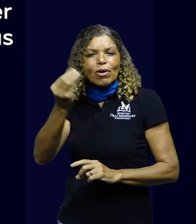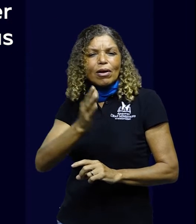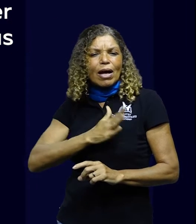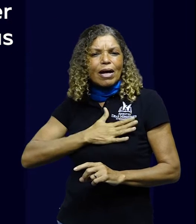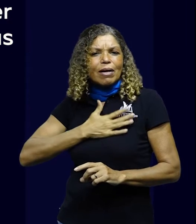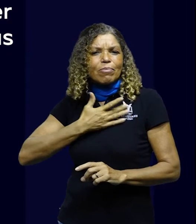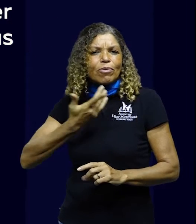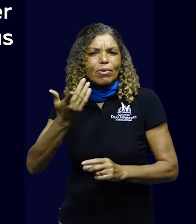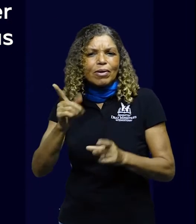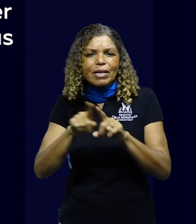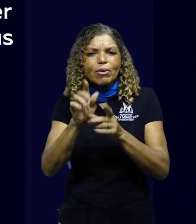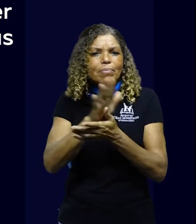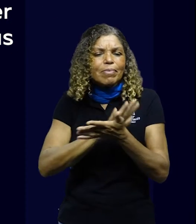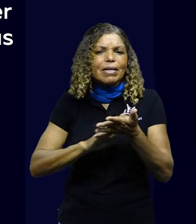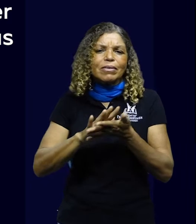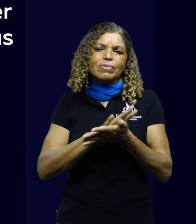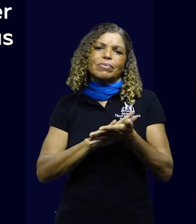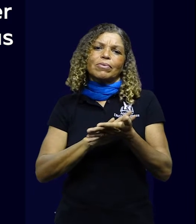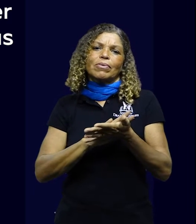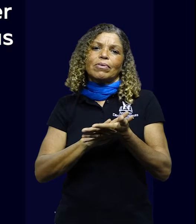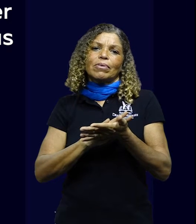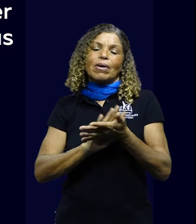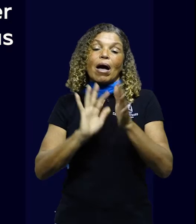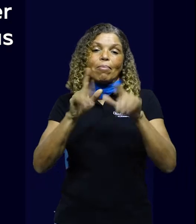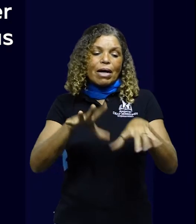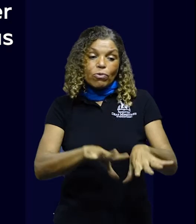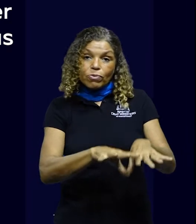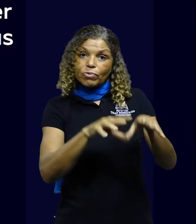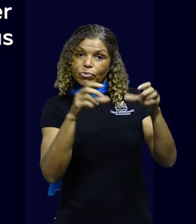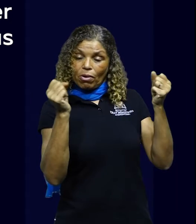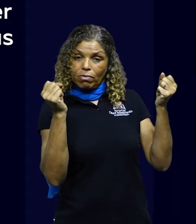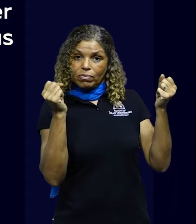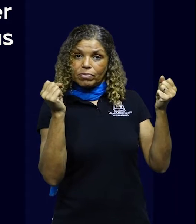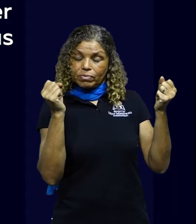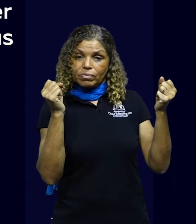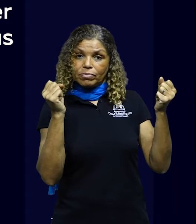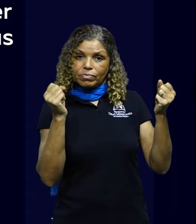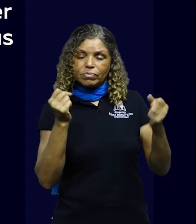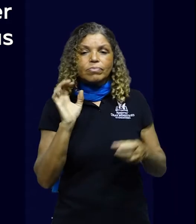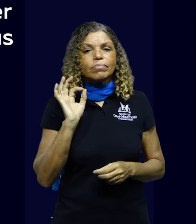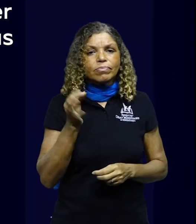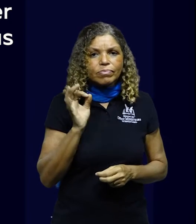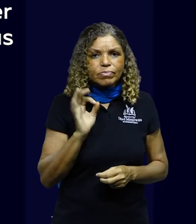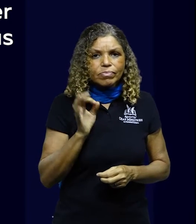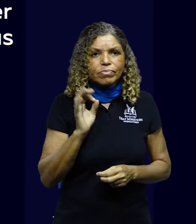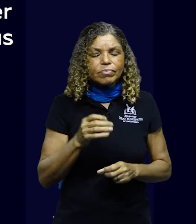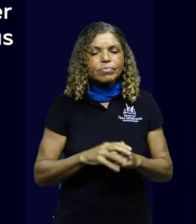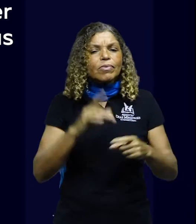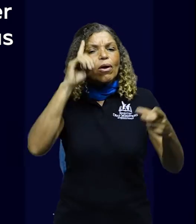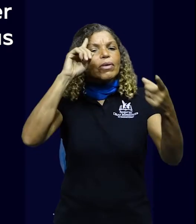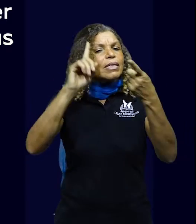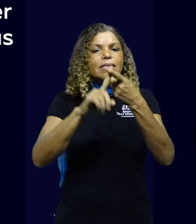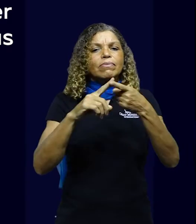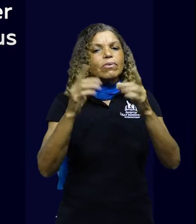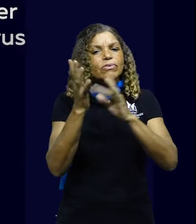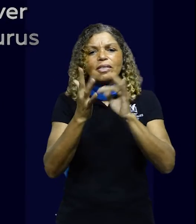de trouver grâce pour être secouru dans nos besoins. Oui, le but de Jésus n'est